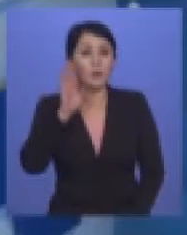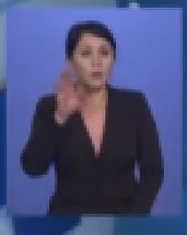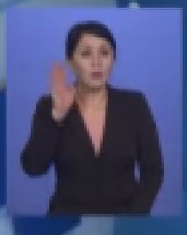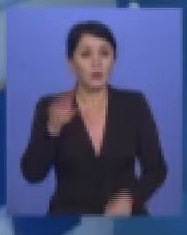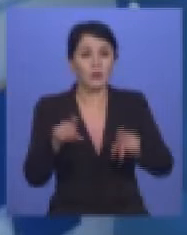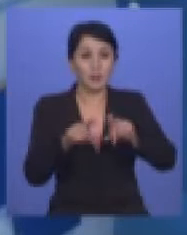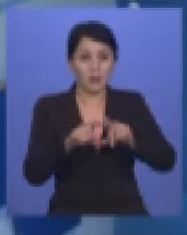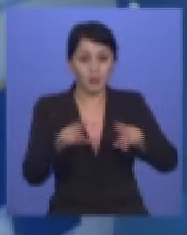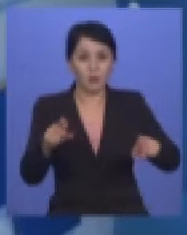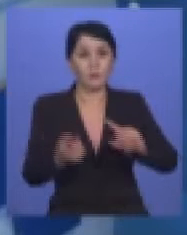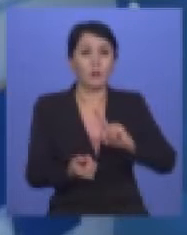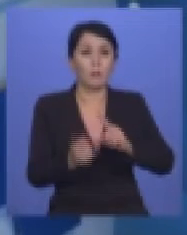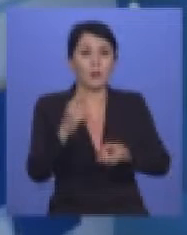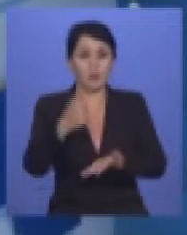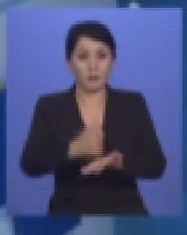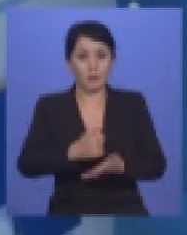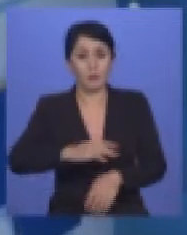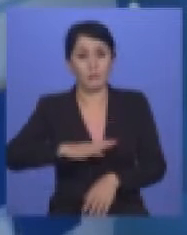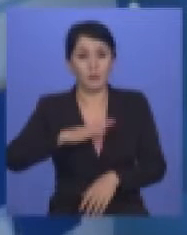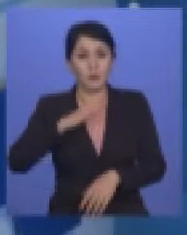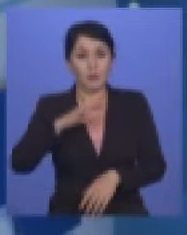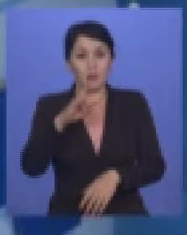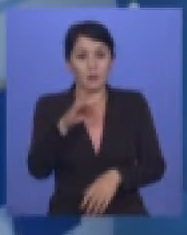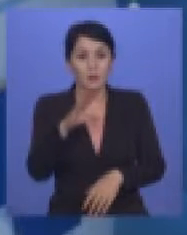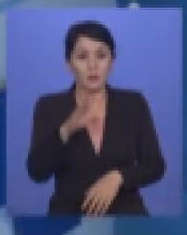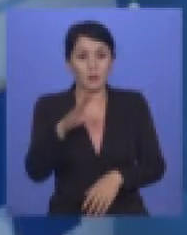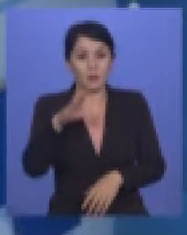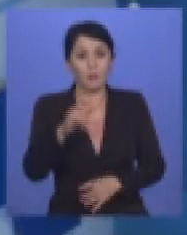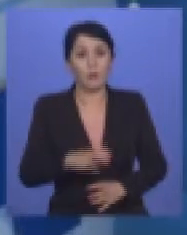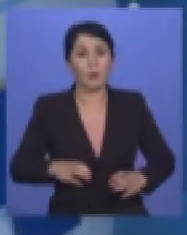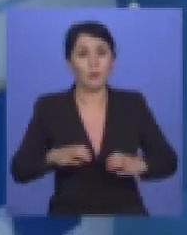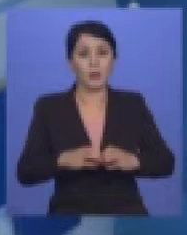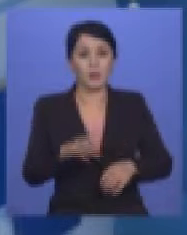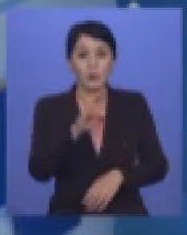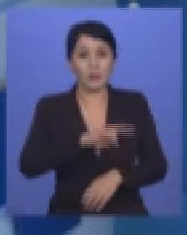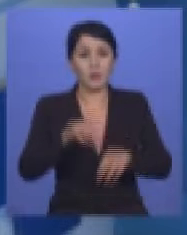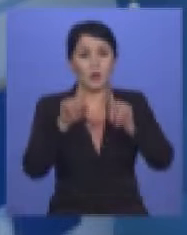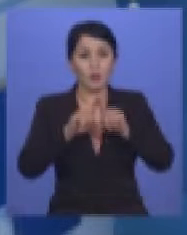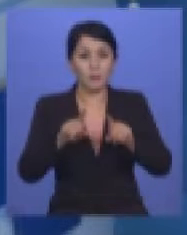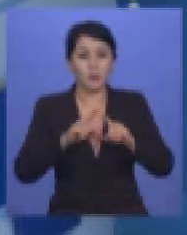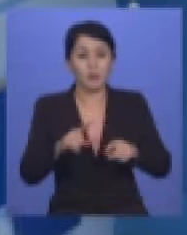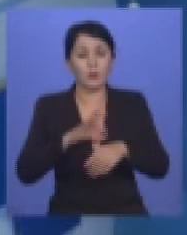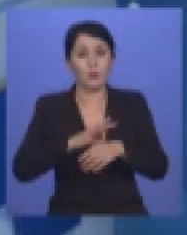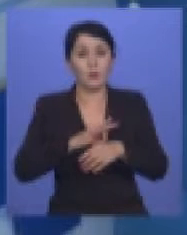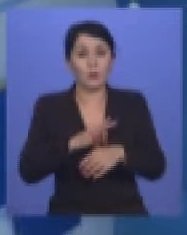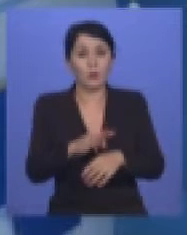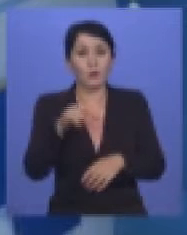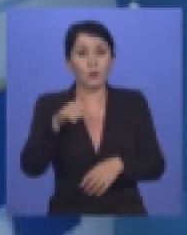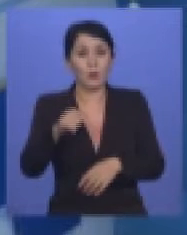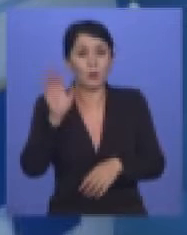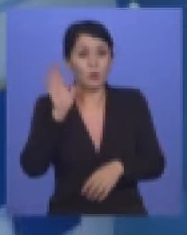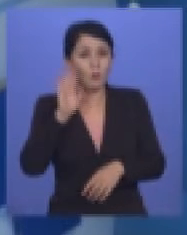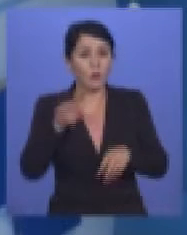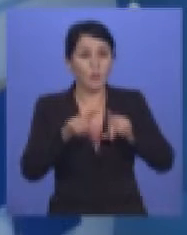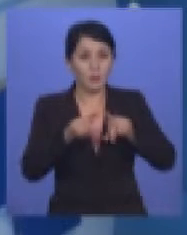Су және кәріздік желілерді алмастыру басты назарда. Биыл Қызылжар су серіктестігі бұл жұмыстарды ерекше қарқынмен жүргізуде. Сөйтіп